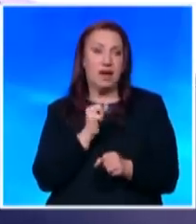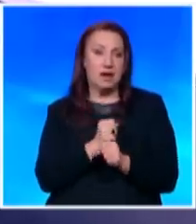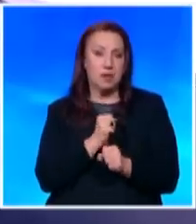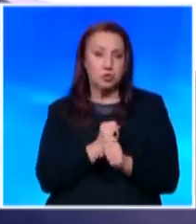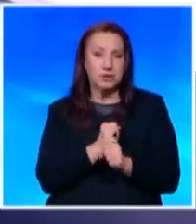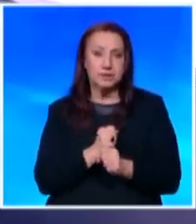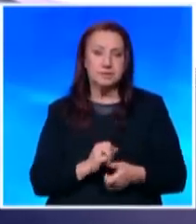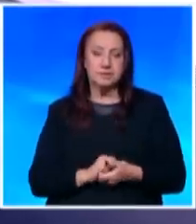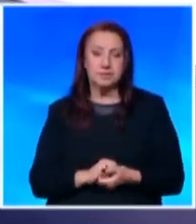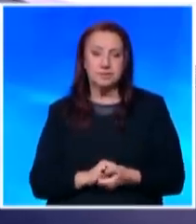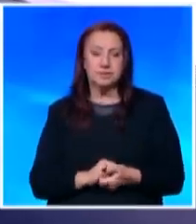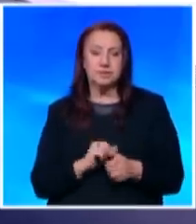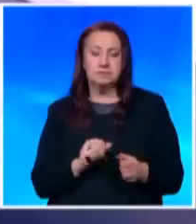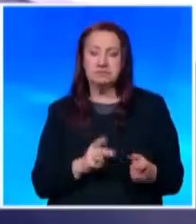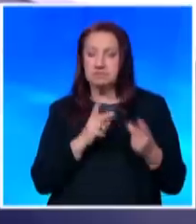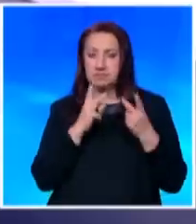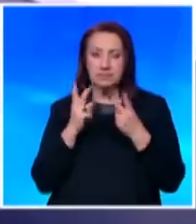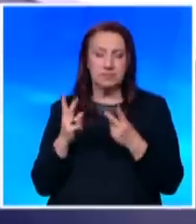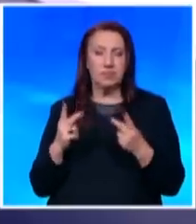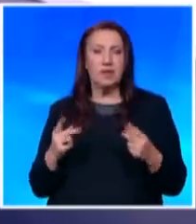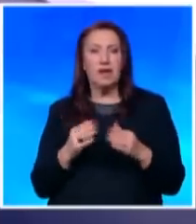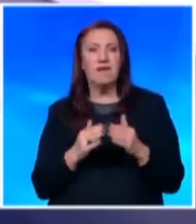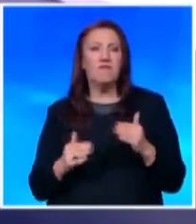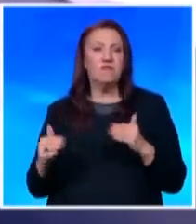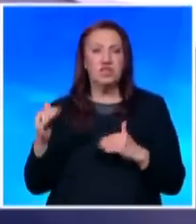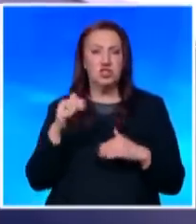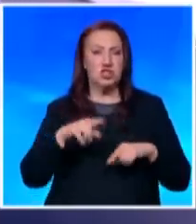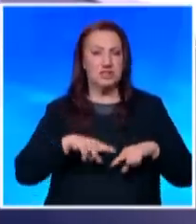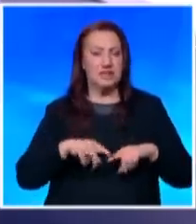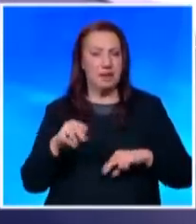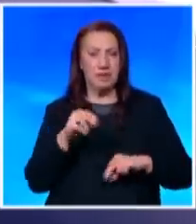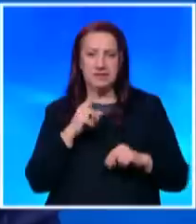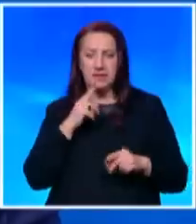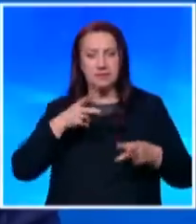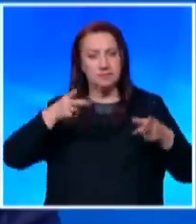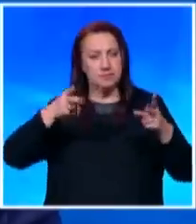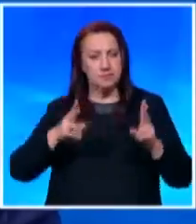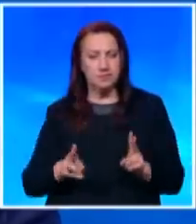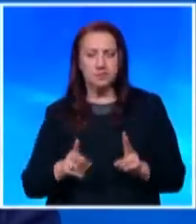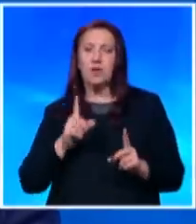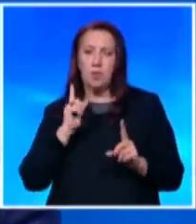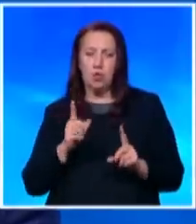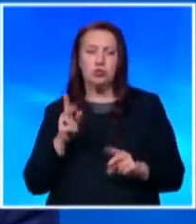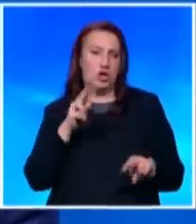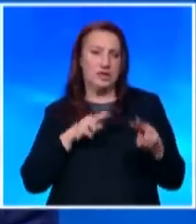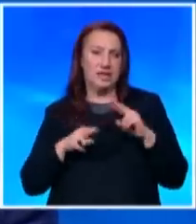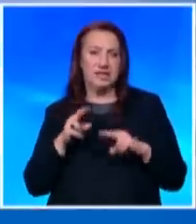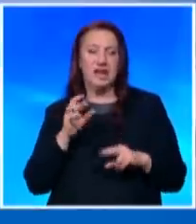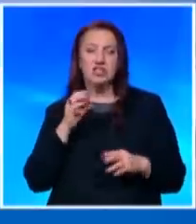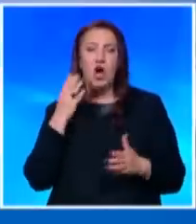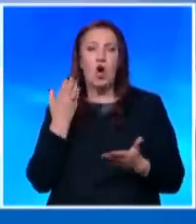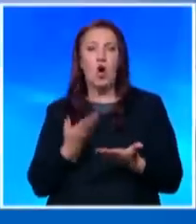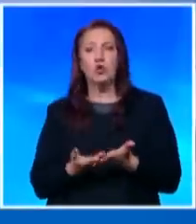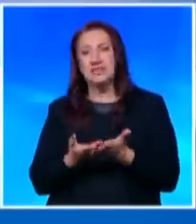съвет, с което определи като допустимо искането за оттеглянето за оставката на главния прокурор Иван Гешев. Как